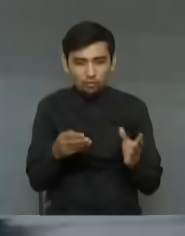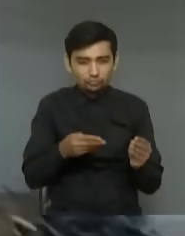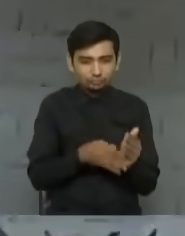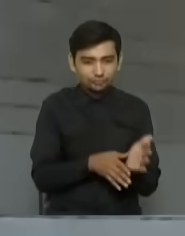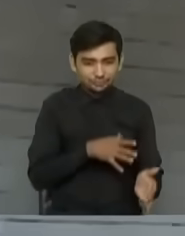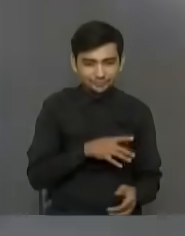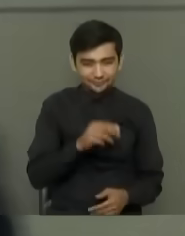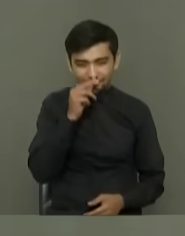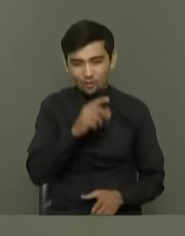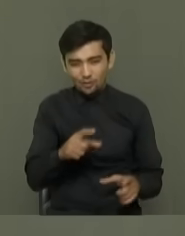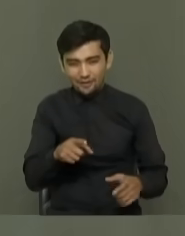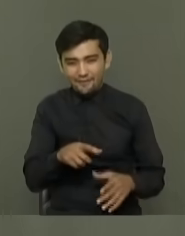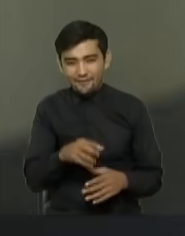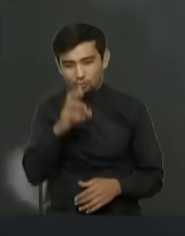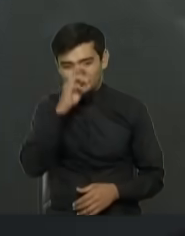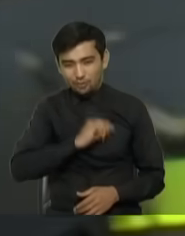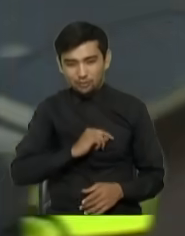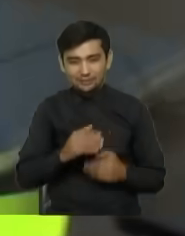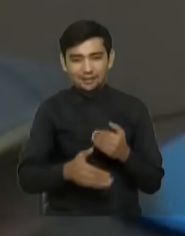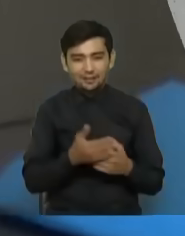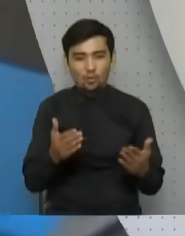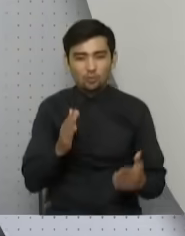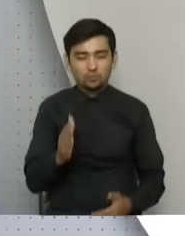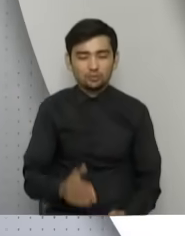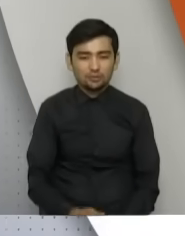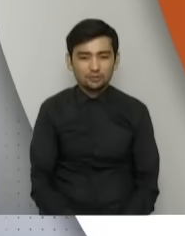келтіріп деп күдіктелінген шенділерді қандай жаза күтіп тұр?